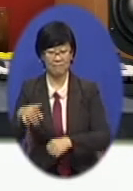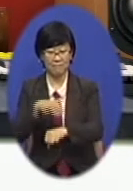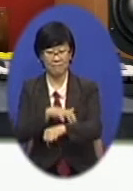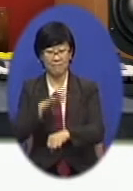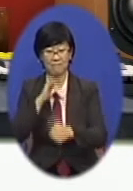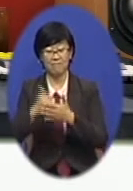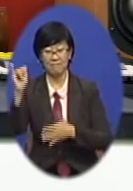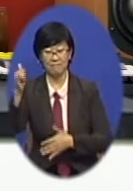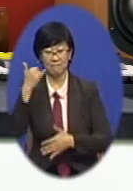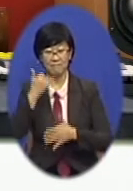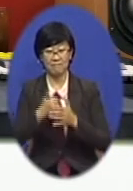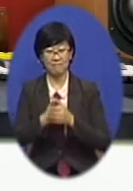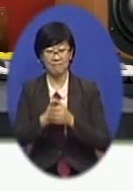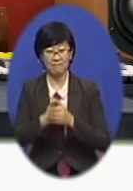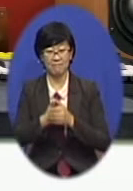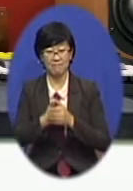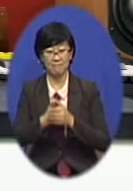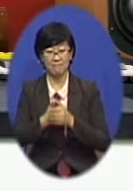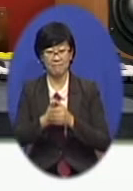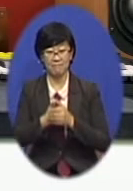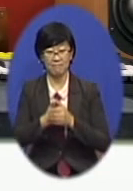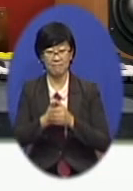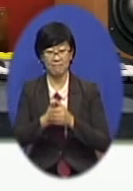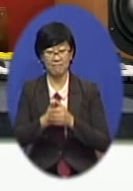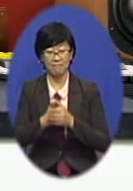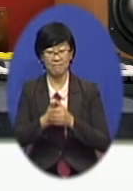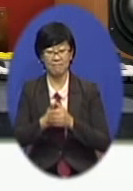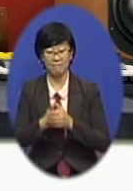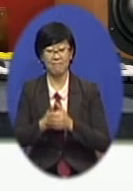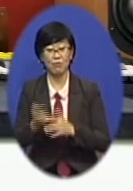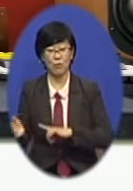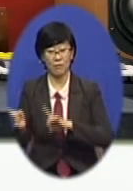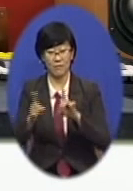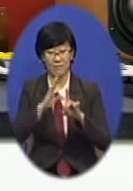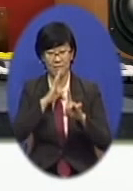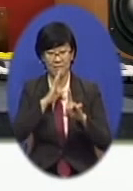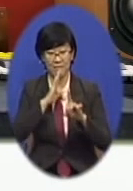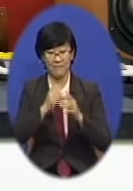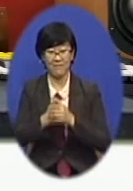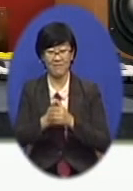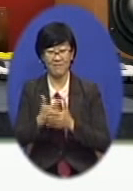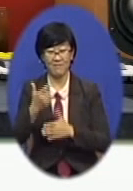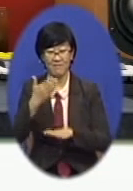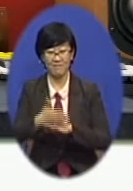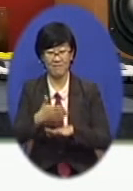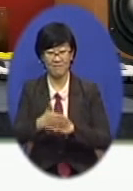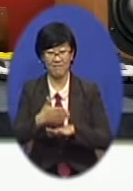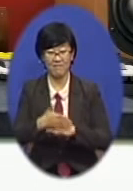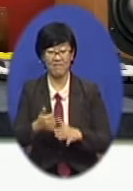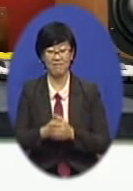불편하셔도 전화를 주셔서. 몸이 네. 많이 이렇게 좀 좋아지셨다고요? 예. 예,